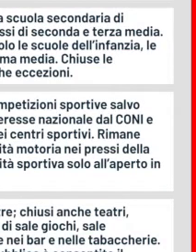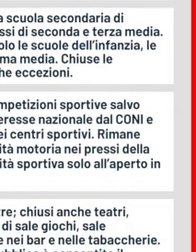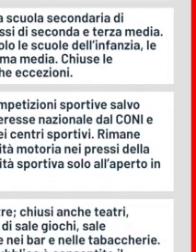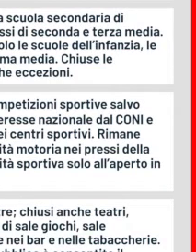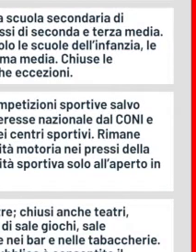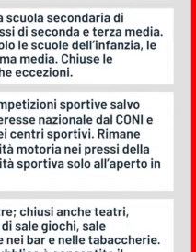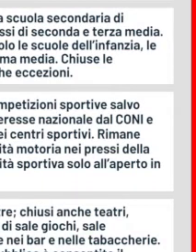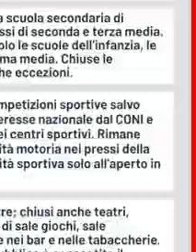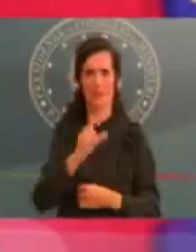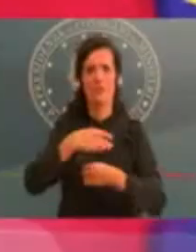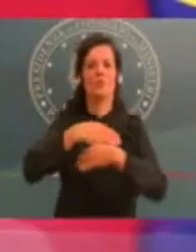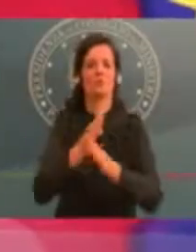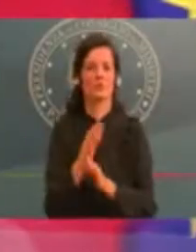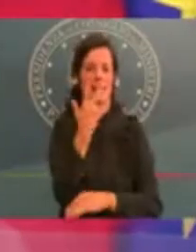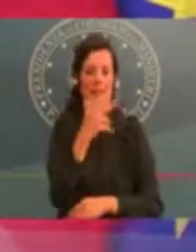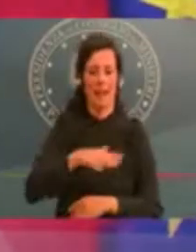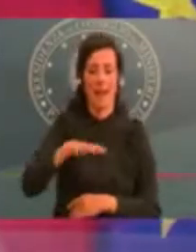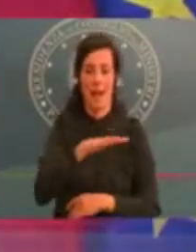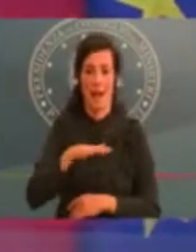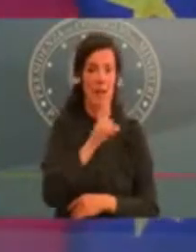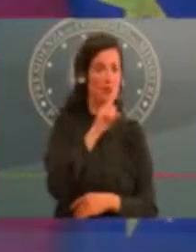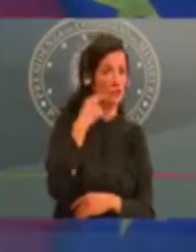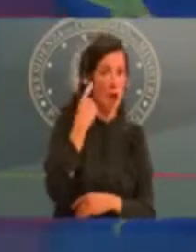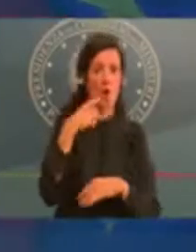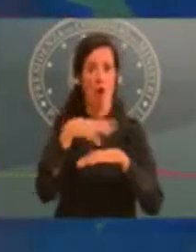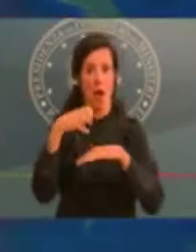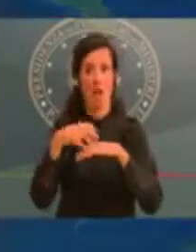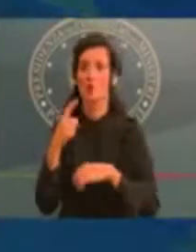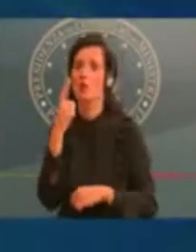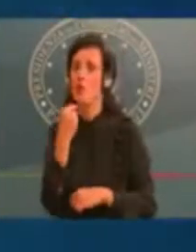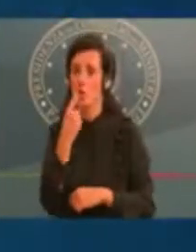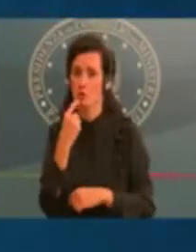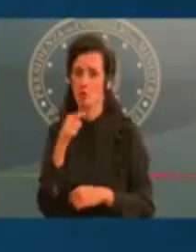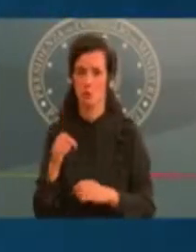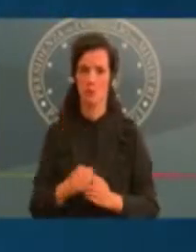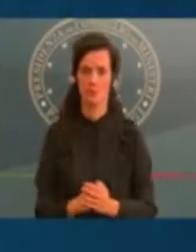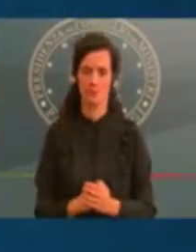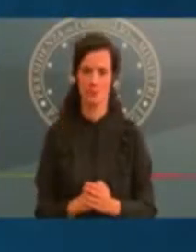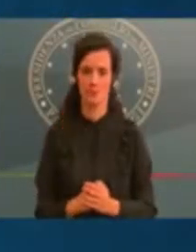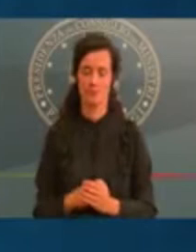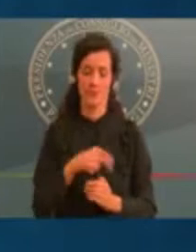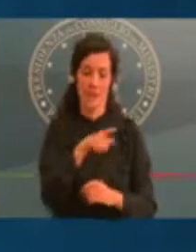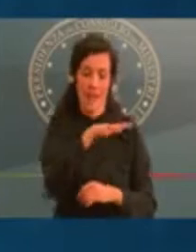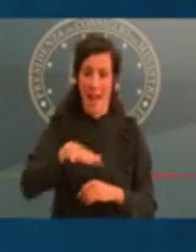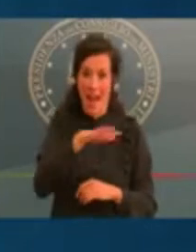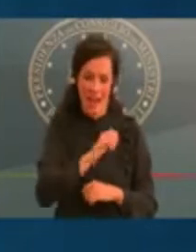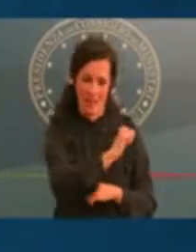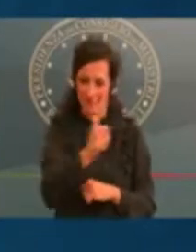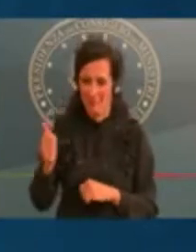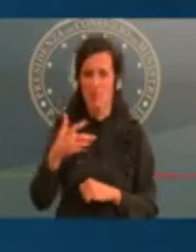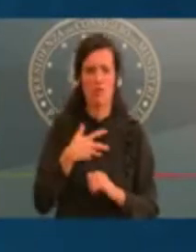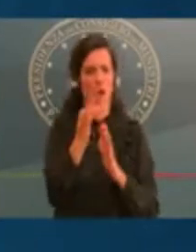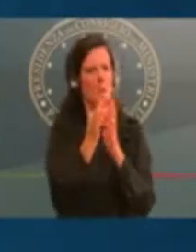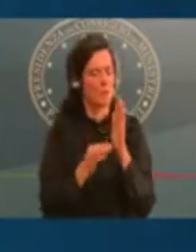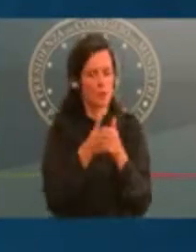ci sono il governo la cabina di regia sul covip e lo stesso cts il verdetto con il consueto rapporto settimanale